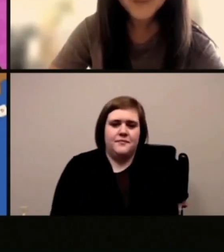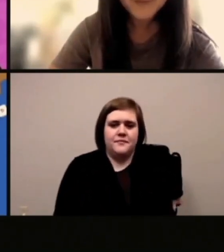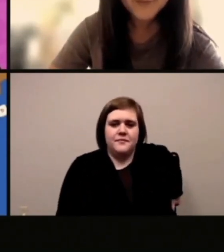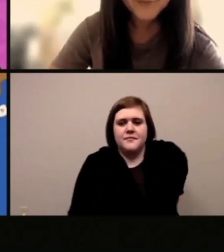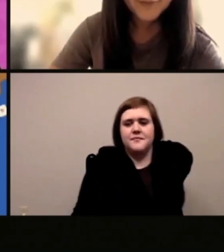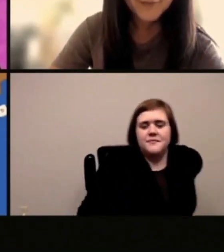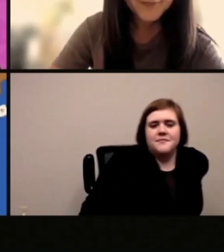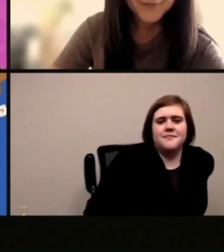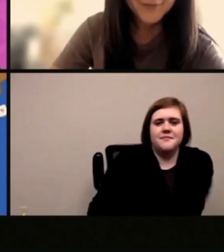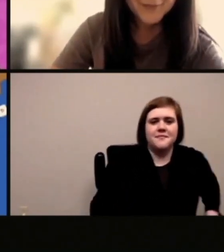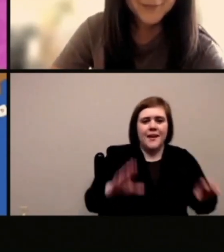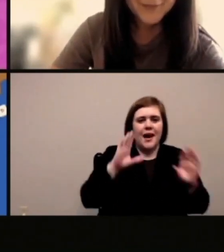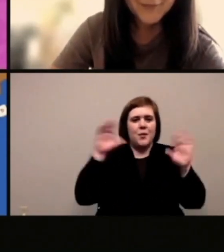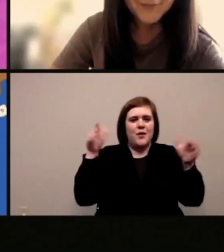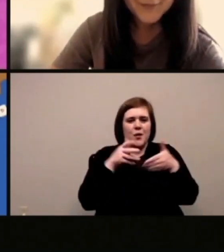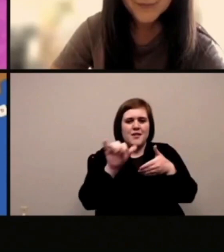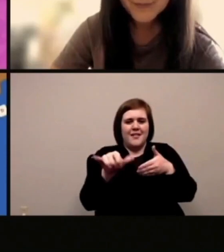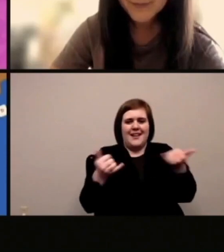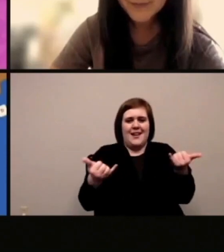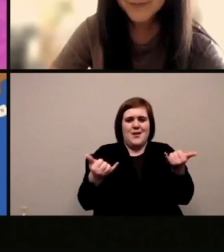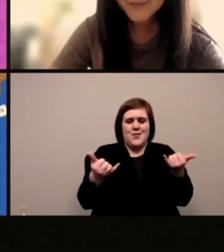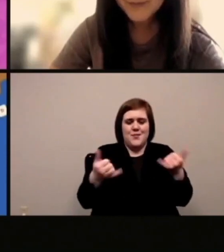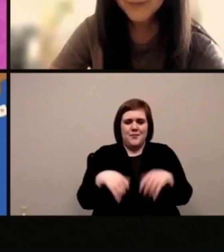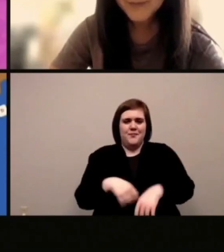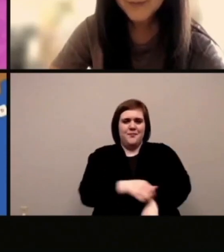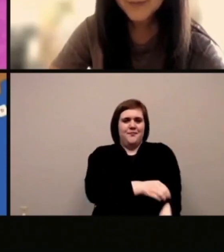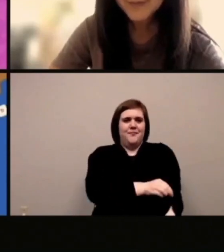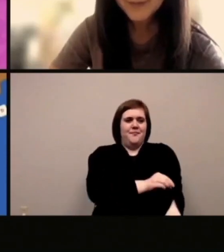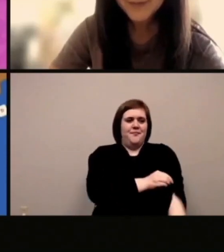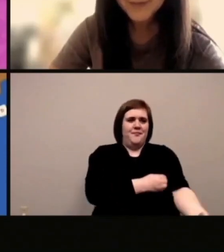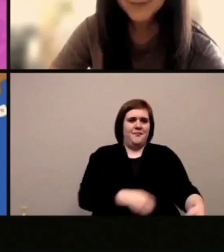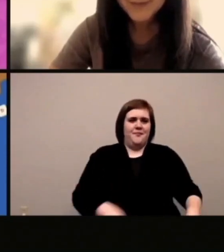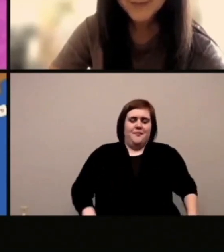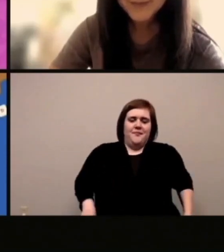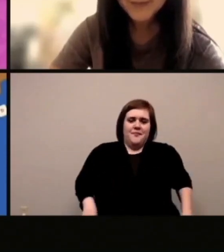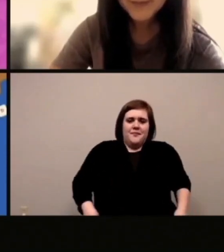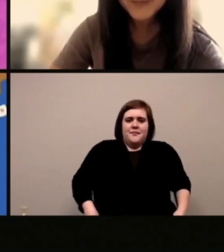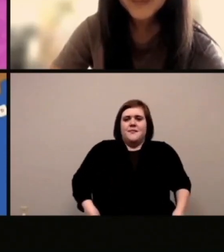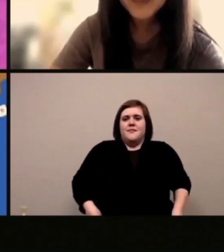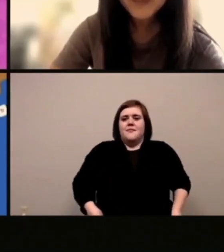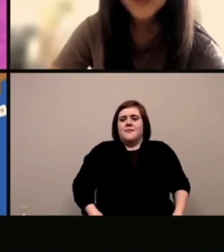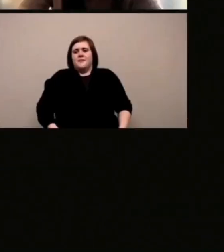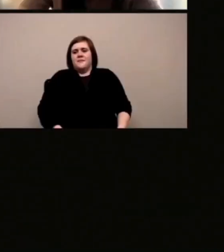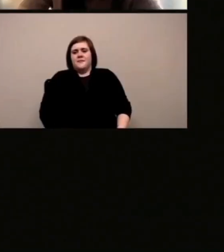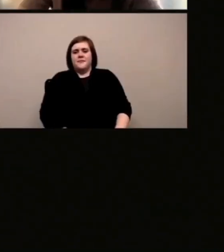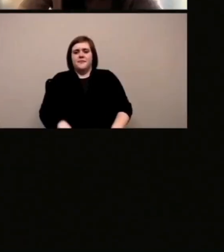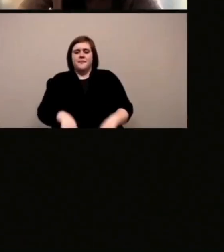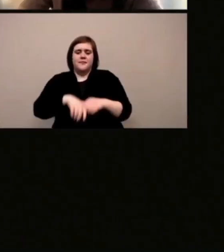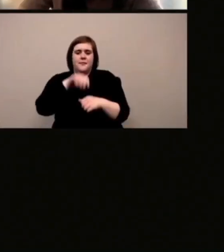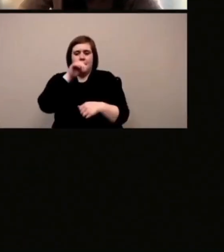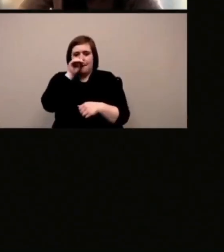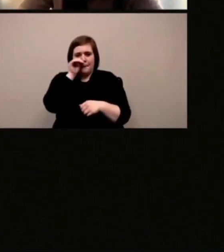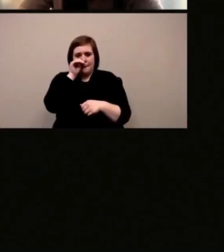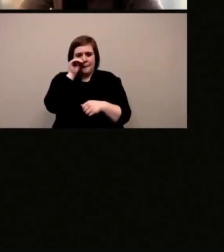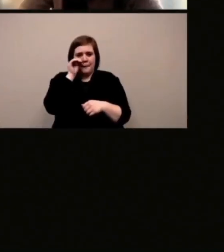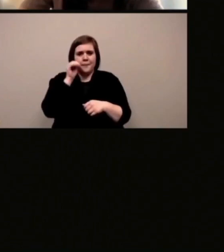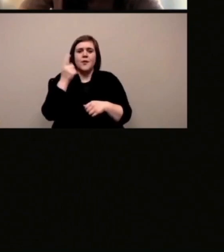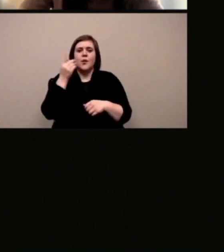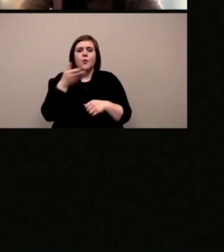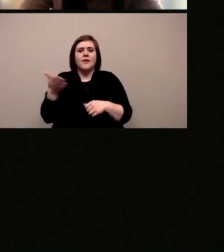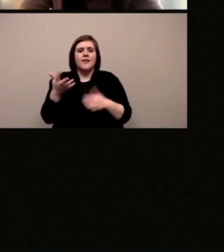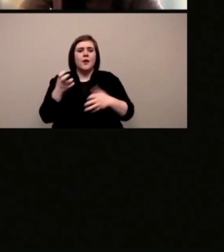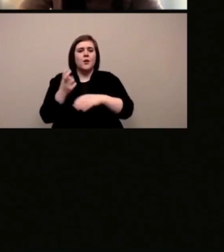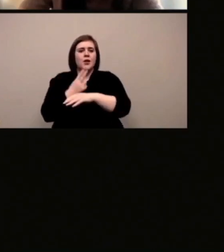サウンドですね音響が付いたスライドもしてんじゃないんでしょうかいいなあと今すぐ入れてみよう